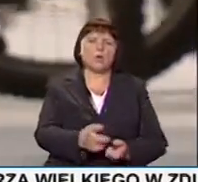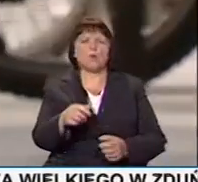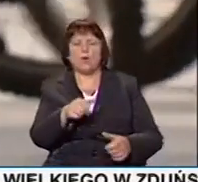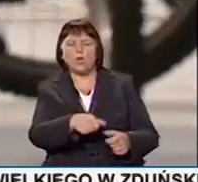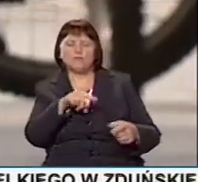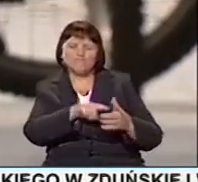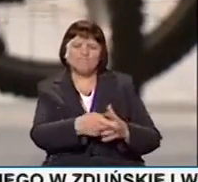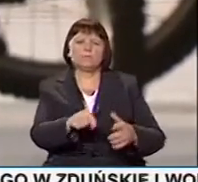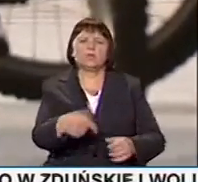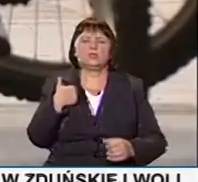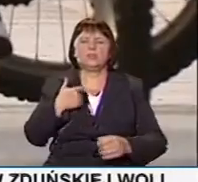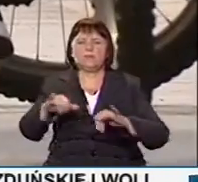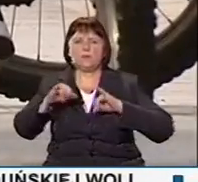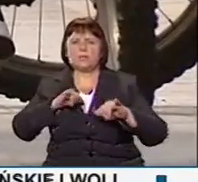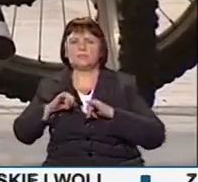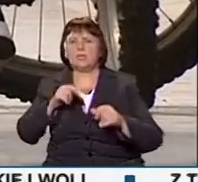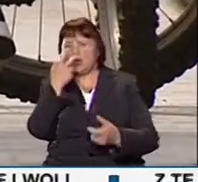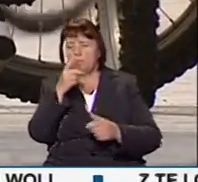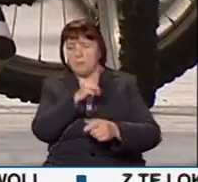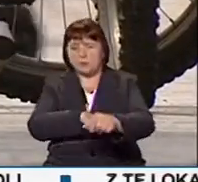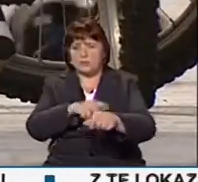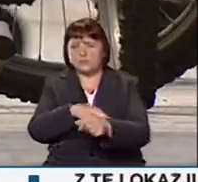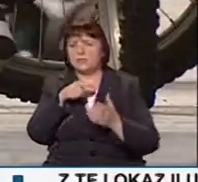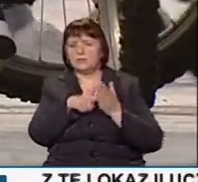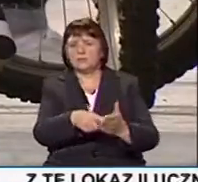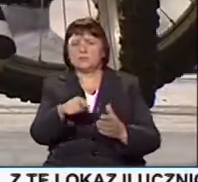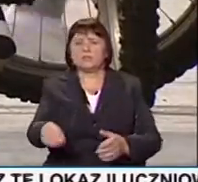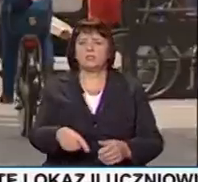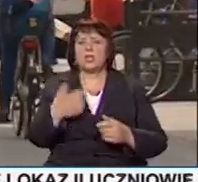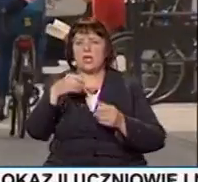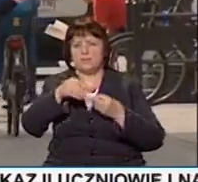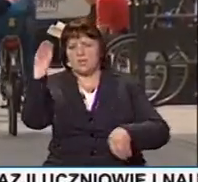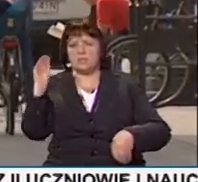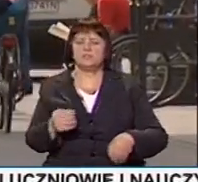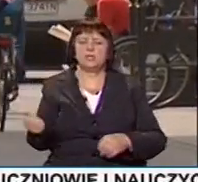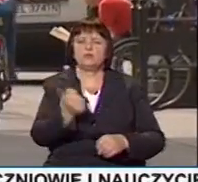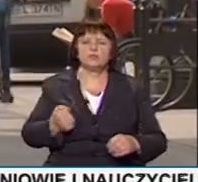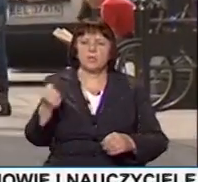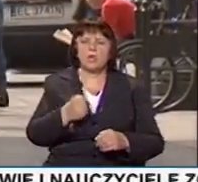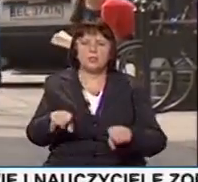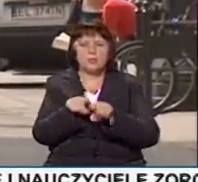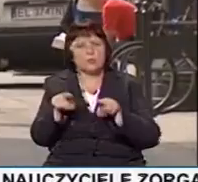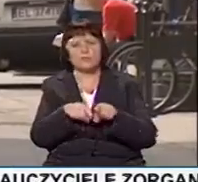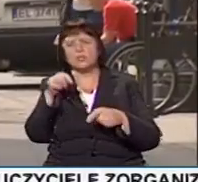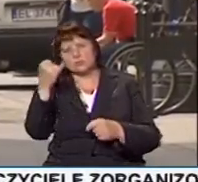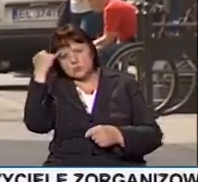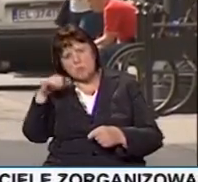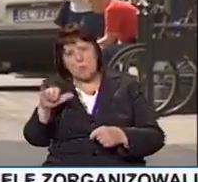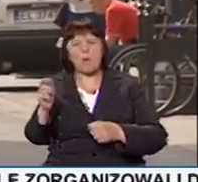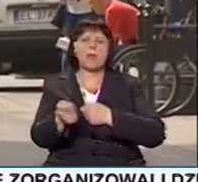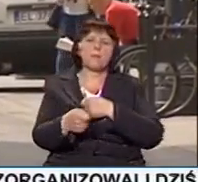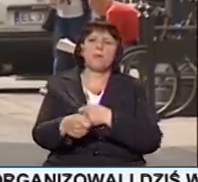władze miasta, jak i policja wskazują większą liczbę użytkowników dwóch kół na drogach, ale jest też więcej wykroczeń popełnionych przez